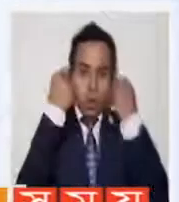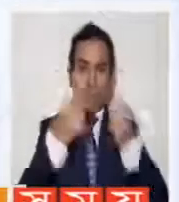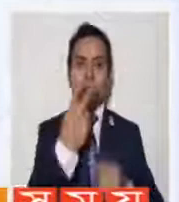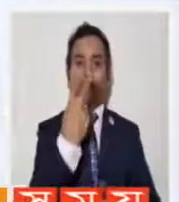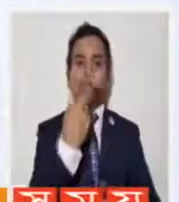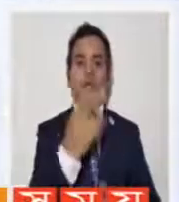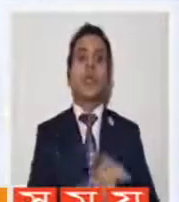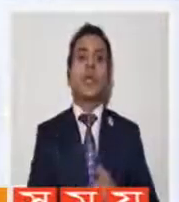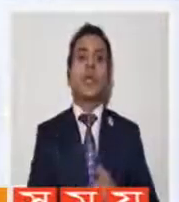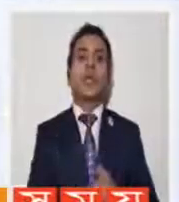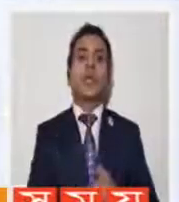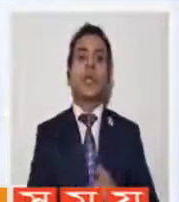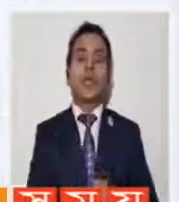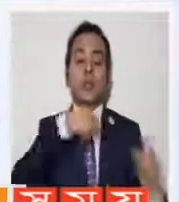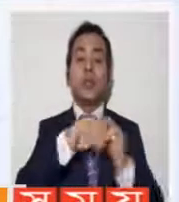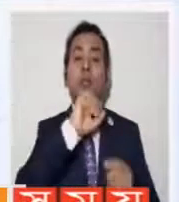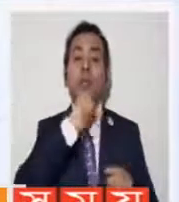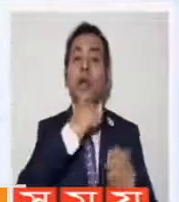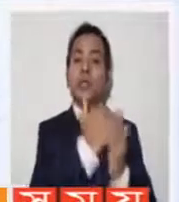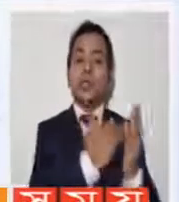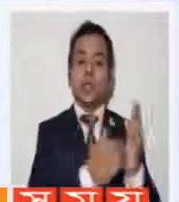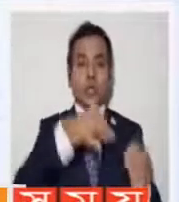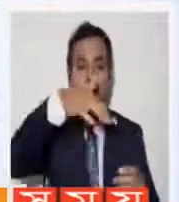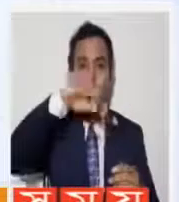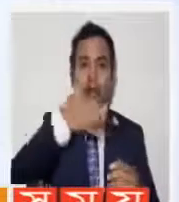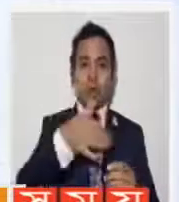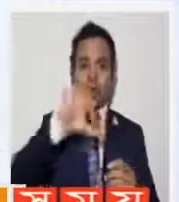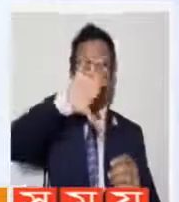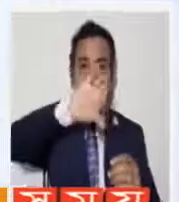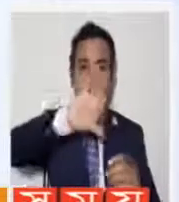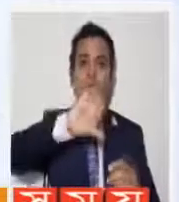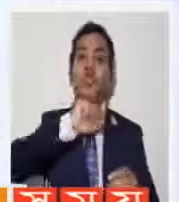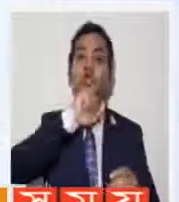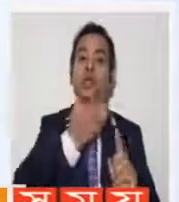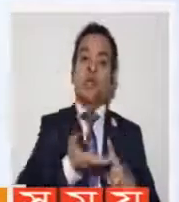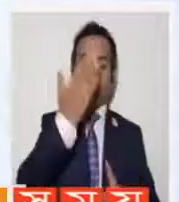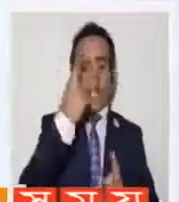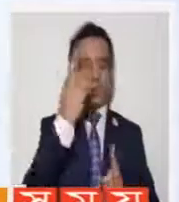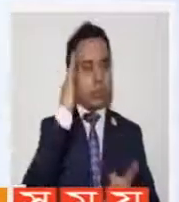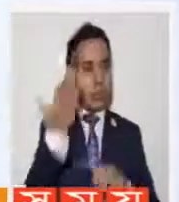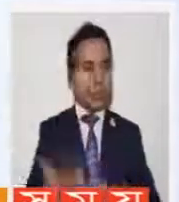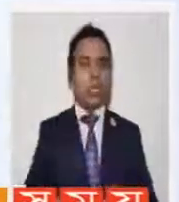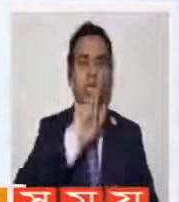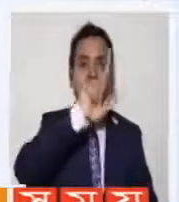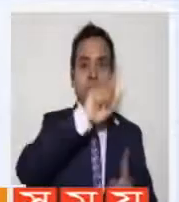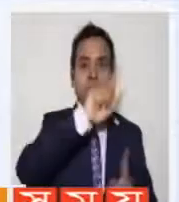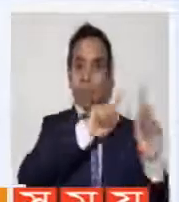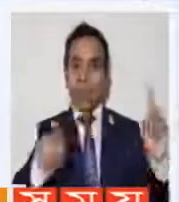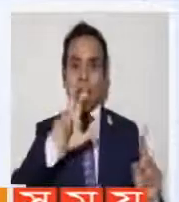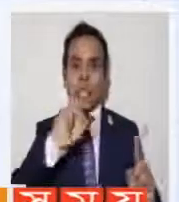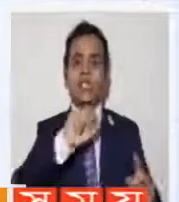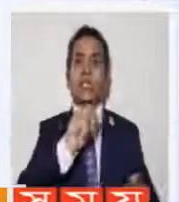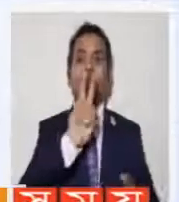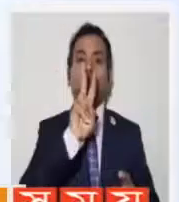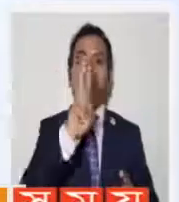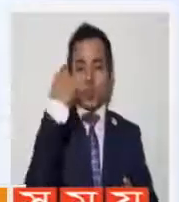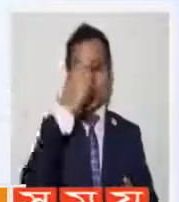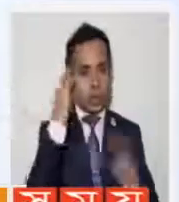জেন্ডার যদি আমরা শনাক্ত করি, এর মধ্যে পুরুষ ৫জন এবং মহিলা ২জন। বয়সভিত্তিক